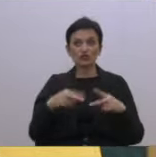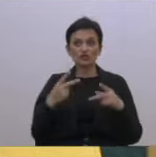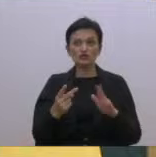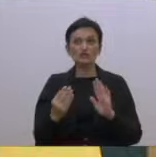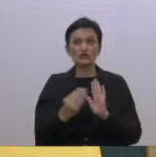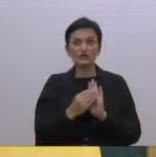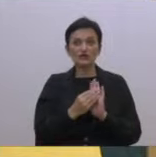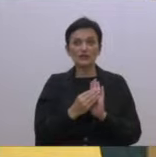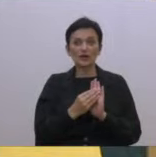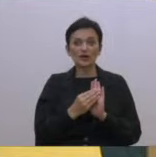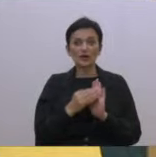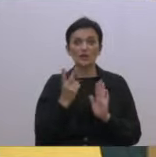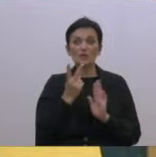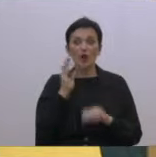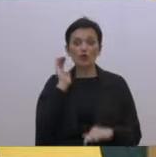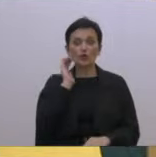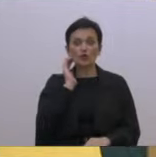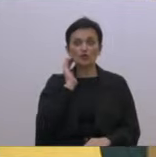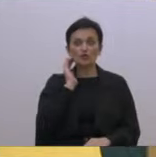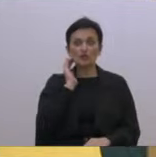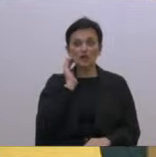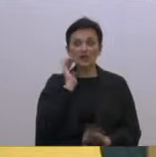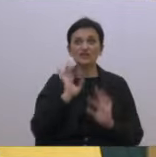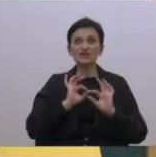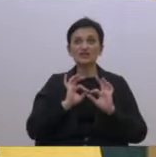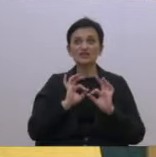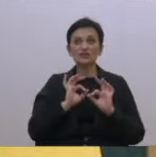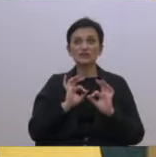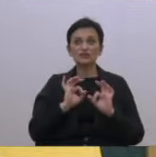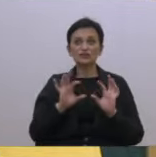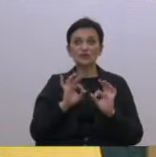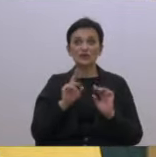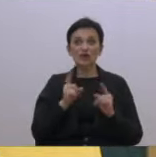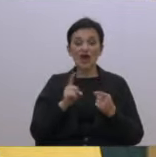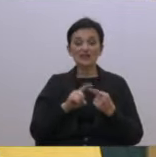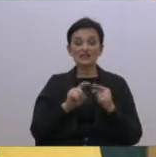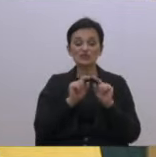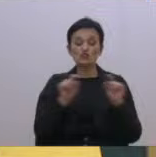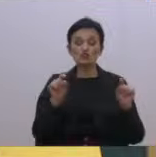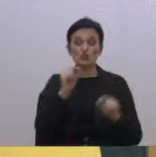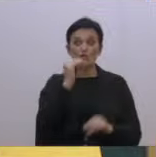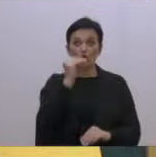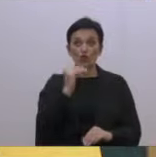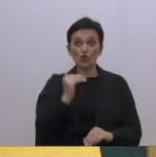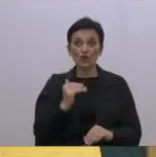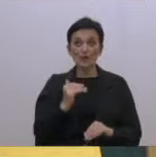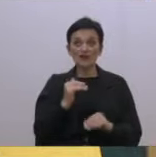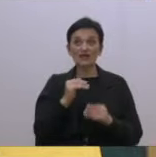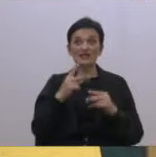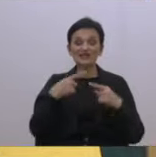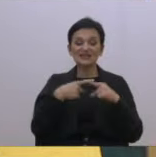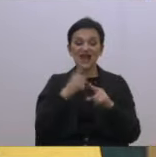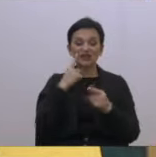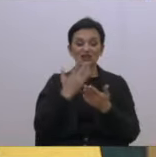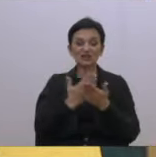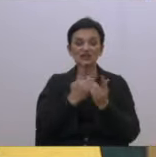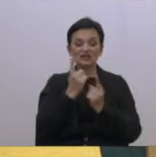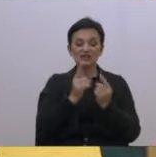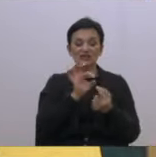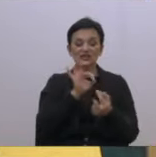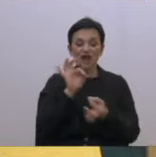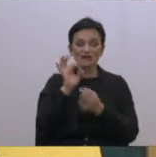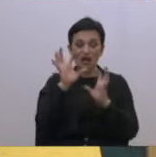თაობაზე მეორე მოსმენით წარმოგიდოთ და რა შეეხება მუხლებში საკანონმდებლო ტექნიკის თვალსაზრისით დაიხოცა